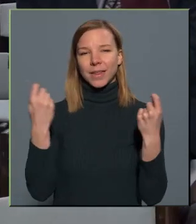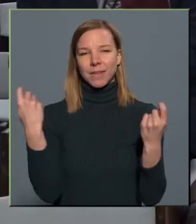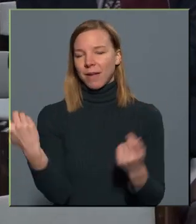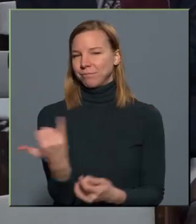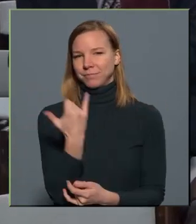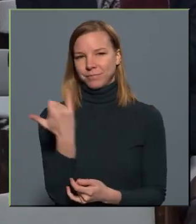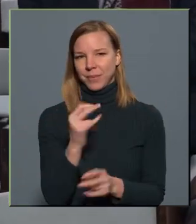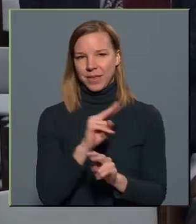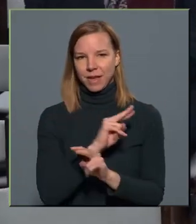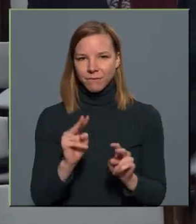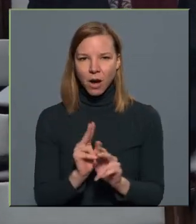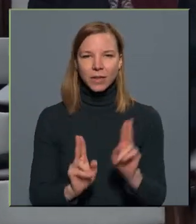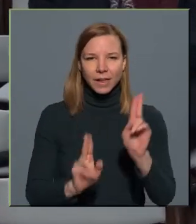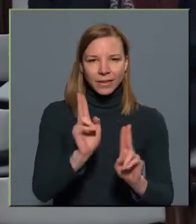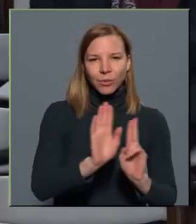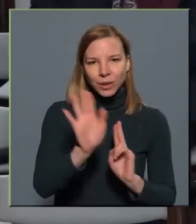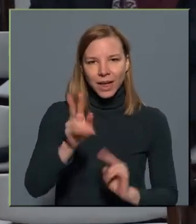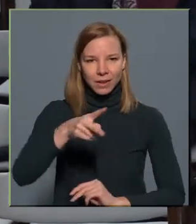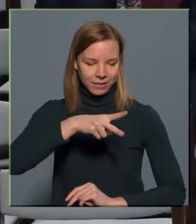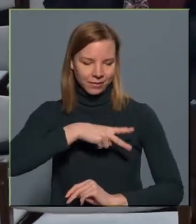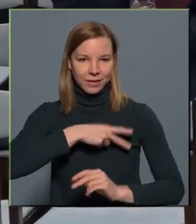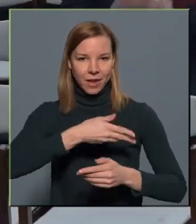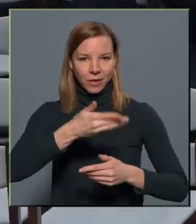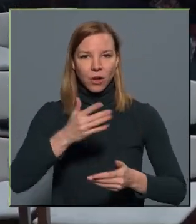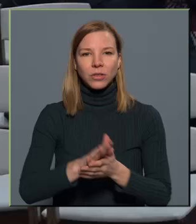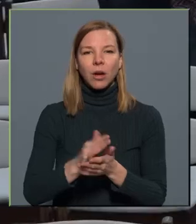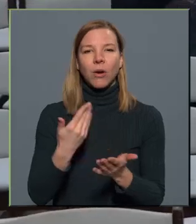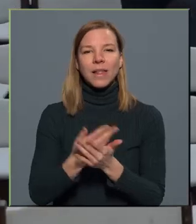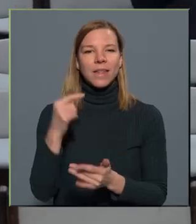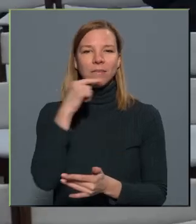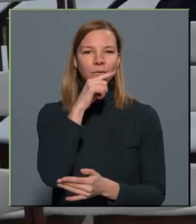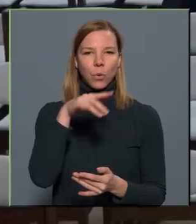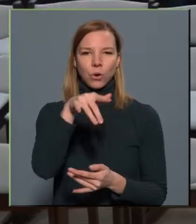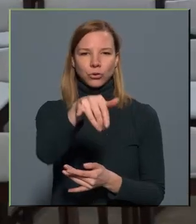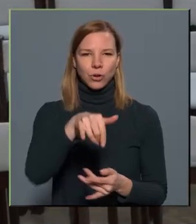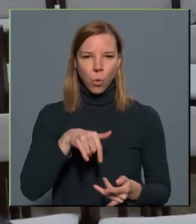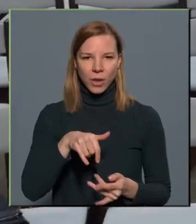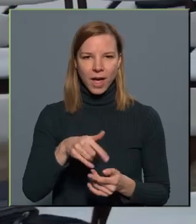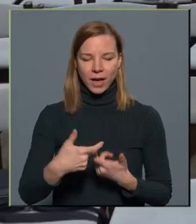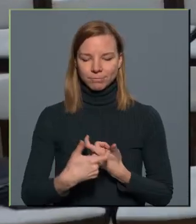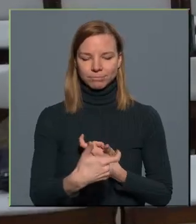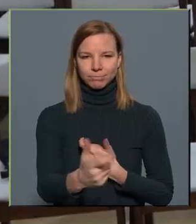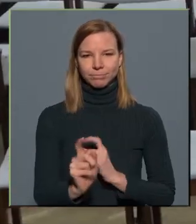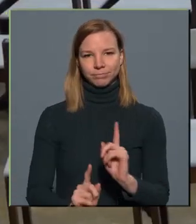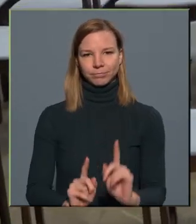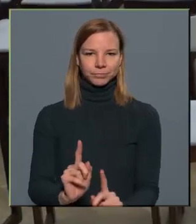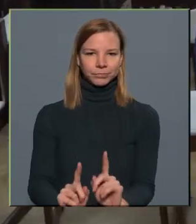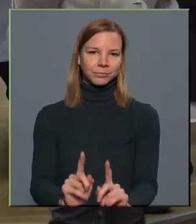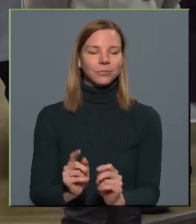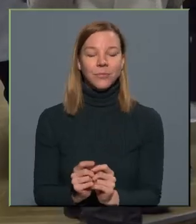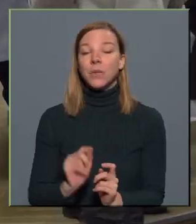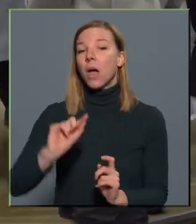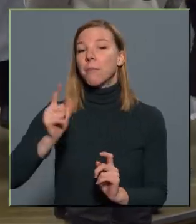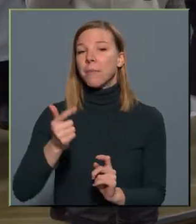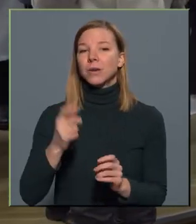az indulóknak, még inkább a díjazottaknak, hogy vörös szőnyegen vonuljanak. Nos, a második Kőbányai filmszemlén sem volt másként.